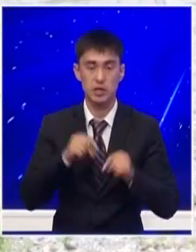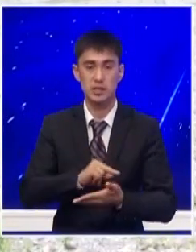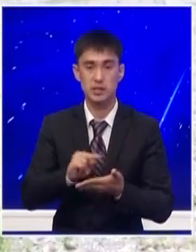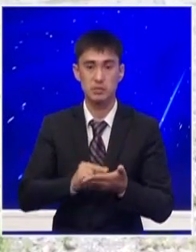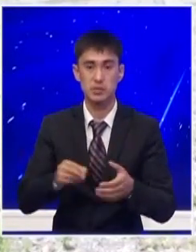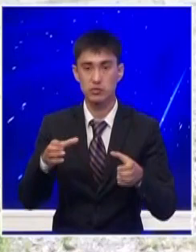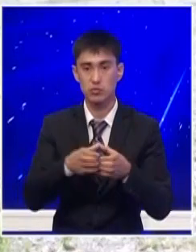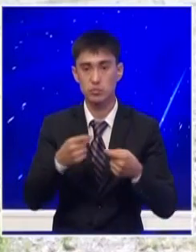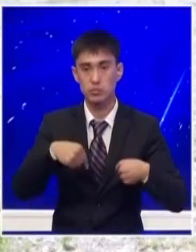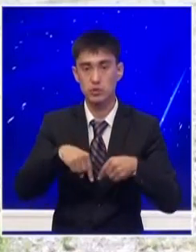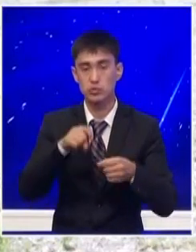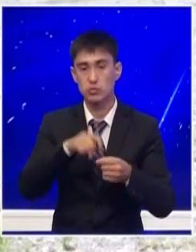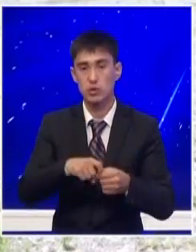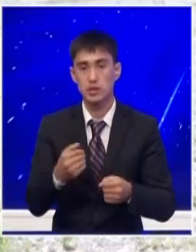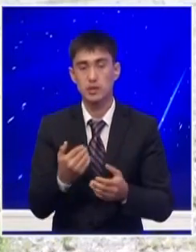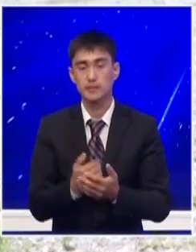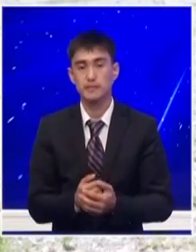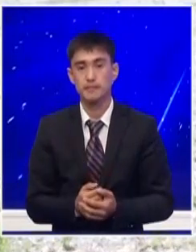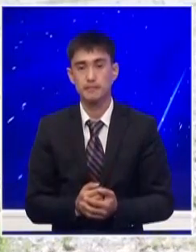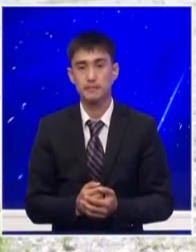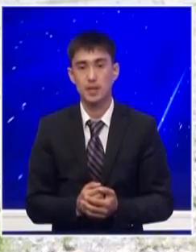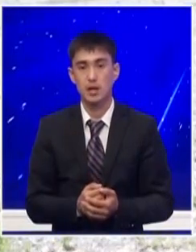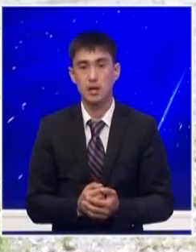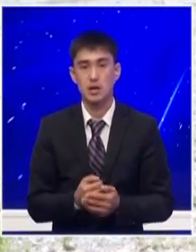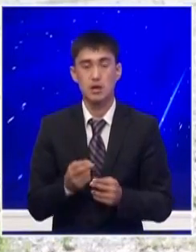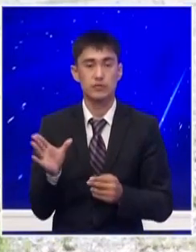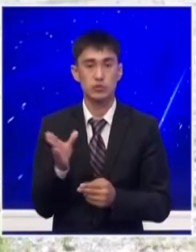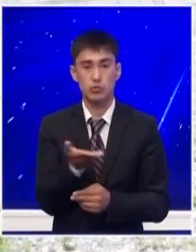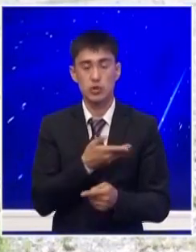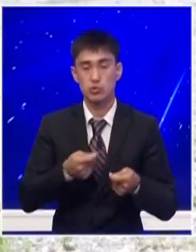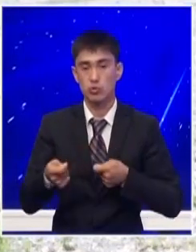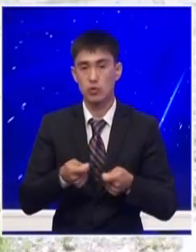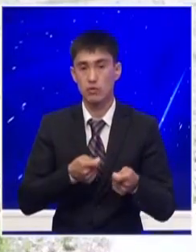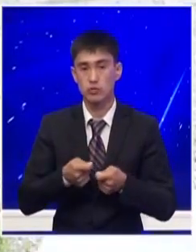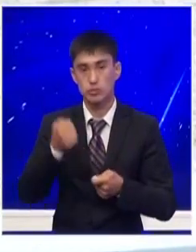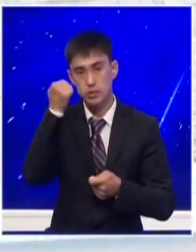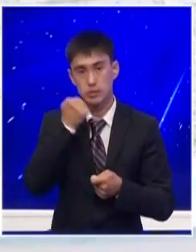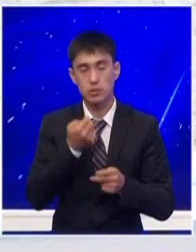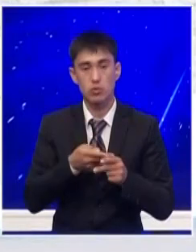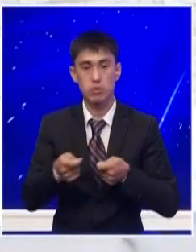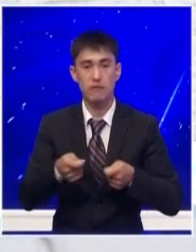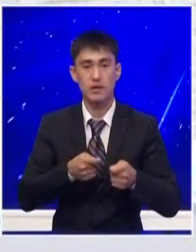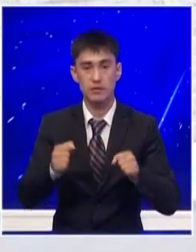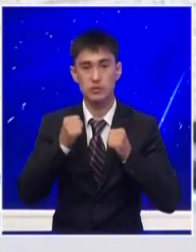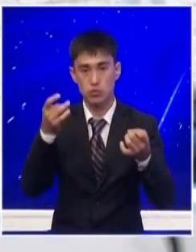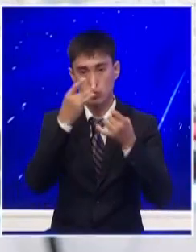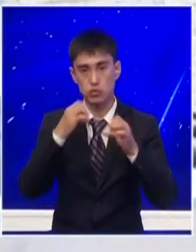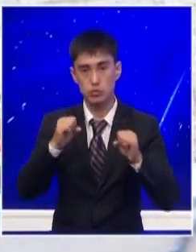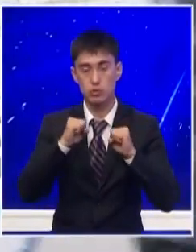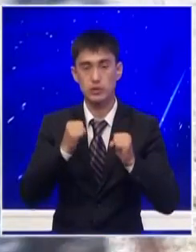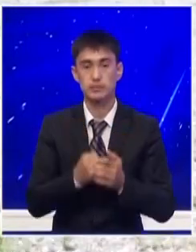в секцию парусного спорта, есть. То есть благодаря всему нашему руководству, это управление физической культуры и